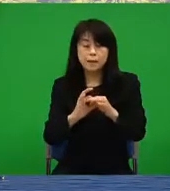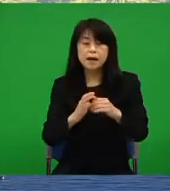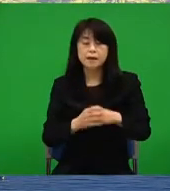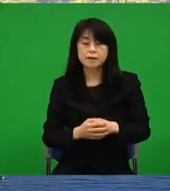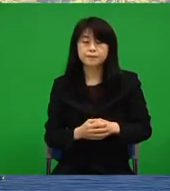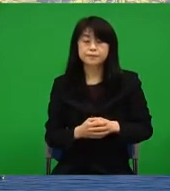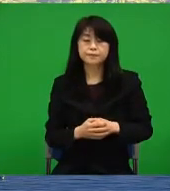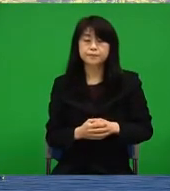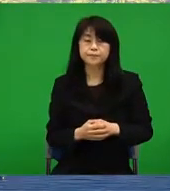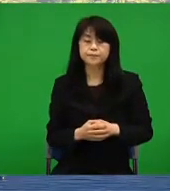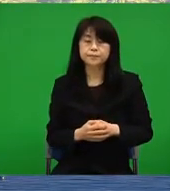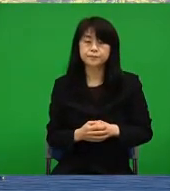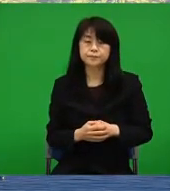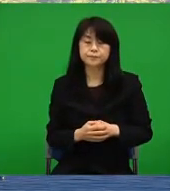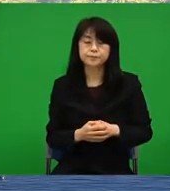令和、